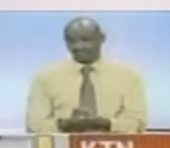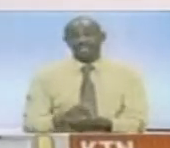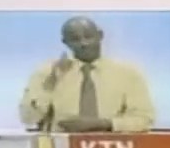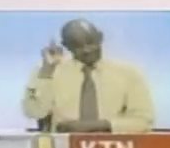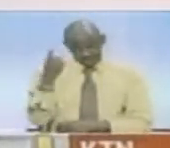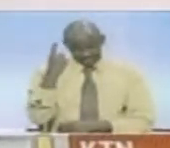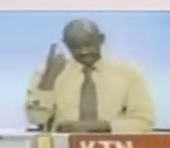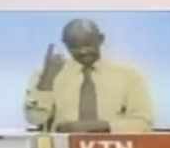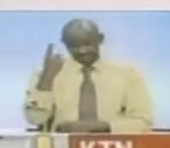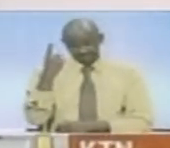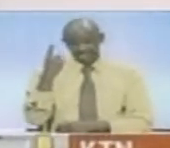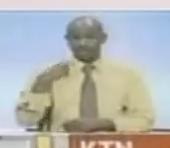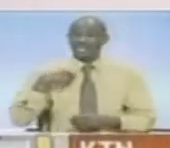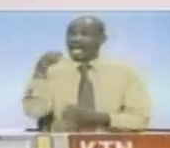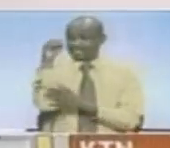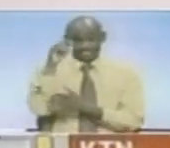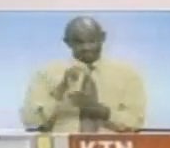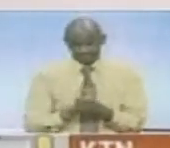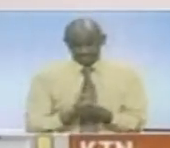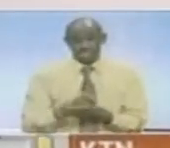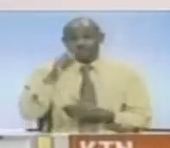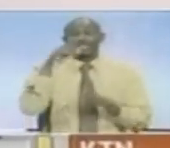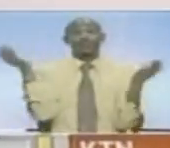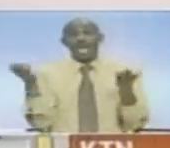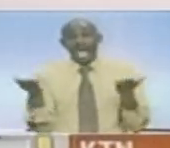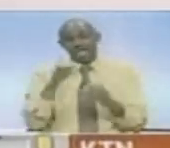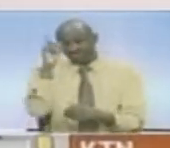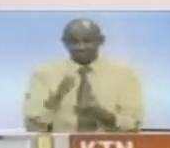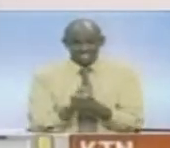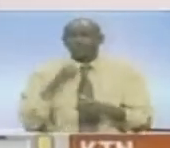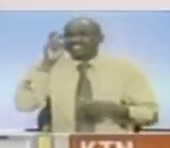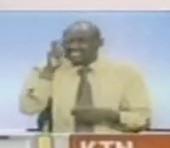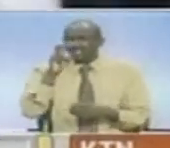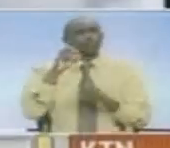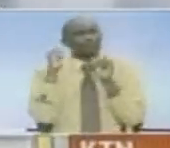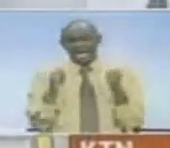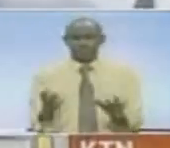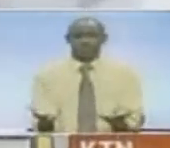Kwanza kabisa ninauliza, uko wapi? Hatukuoni bwana rais.